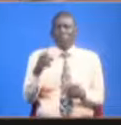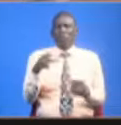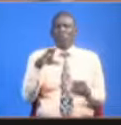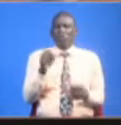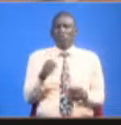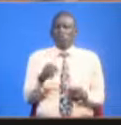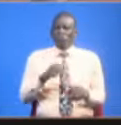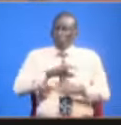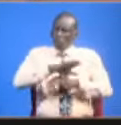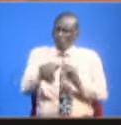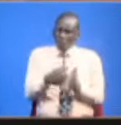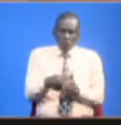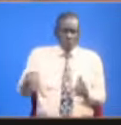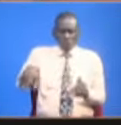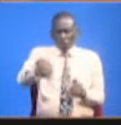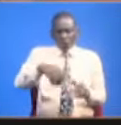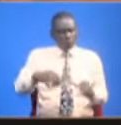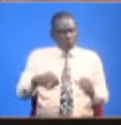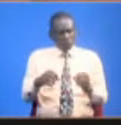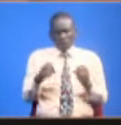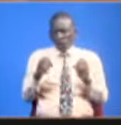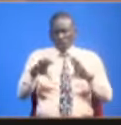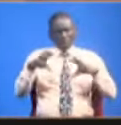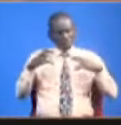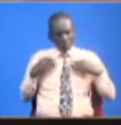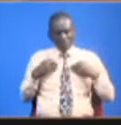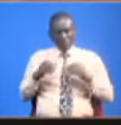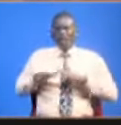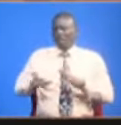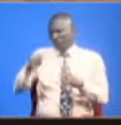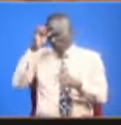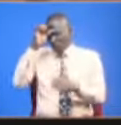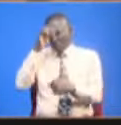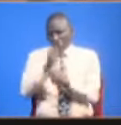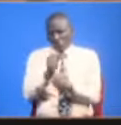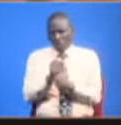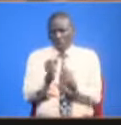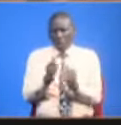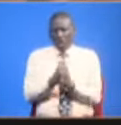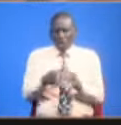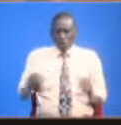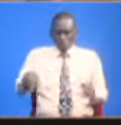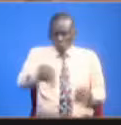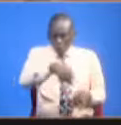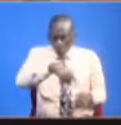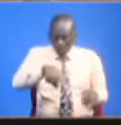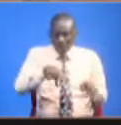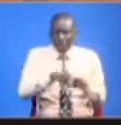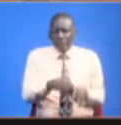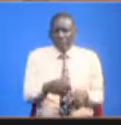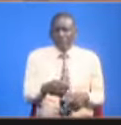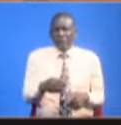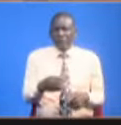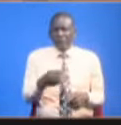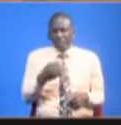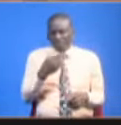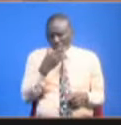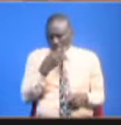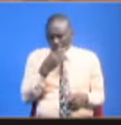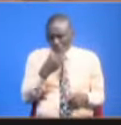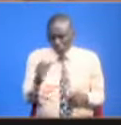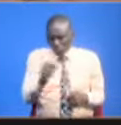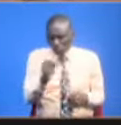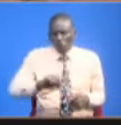sisi yote tulifike, tuache serikali ifanye kazi, na sisi tukiwa wazee wa Mount Kenya sana